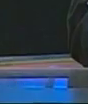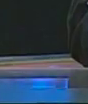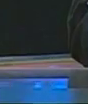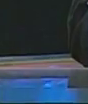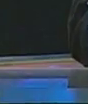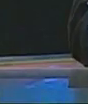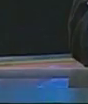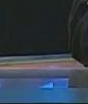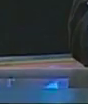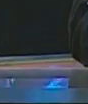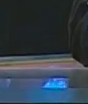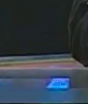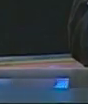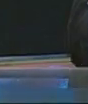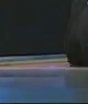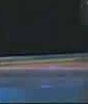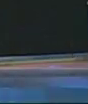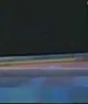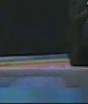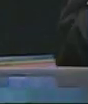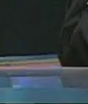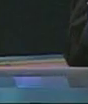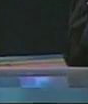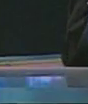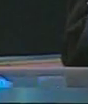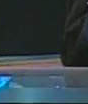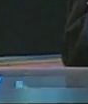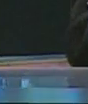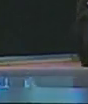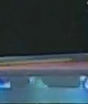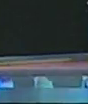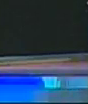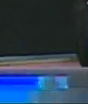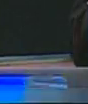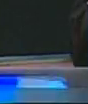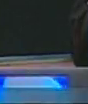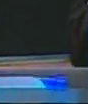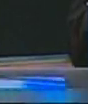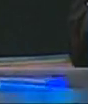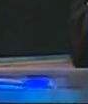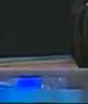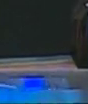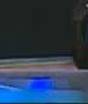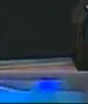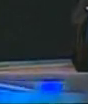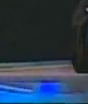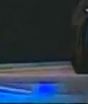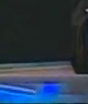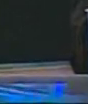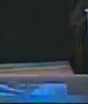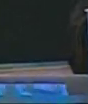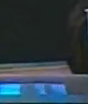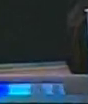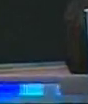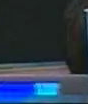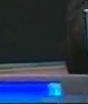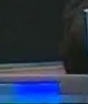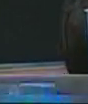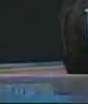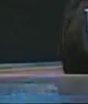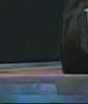גרמניה הנצית הייתה מנצחת במלחמה הזא אנחנו לא ה מד יש מגזר אחד שזה בוודאי מגזרי בשבילו זה